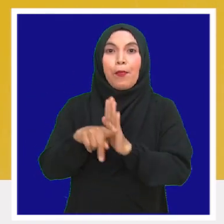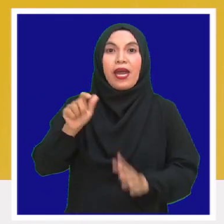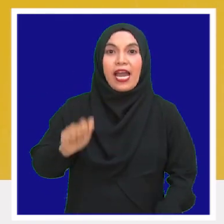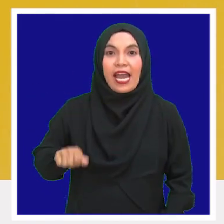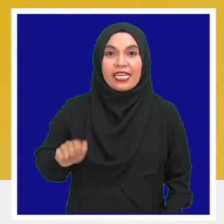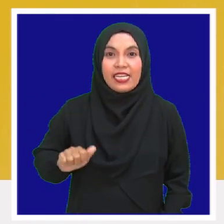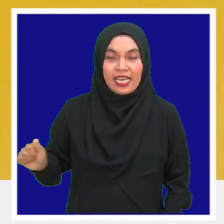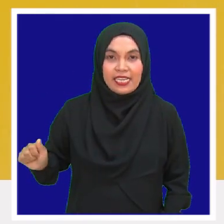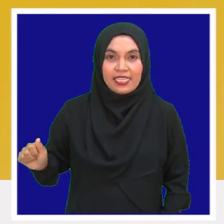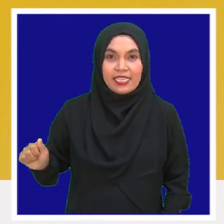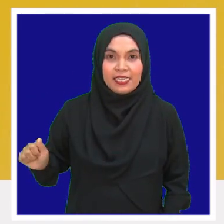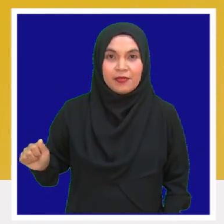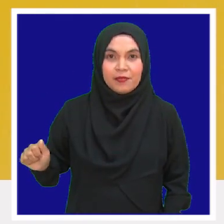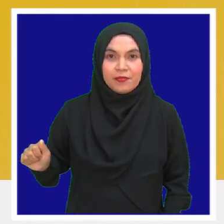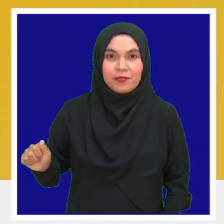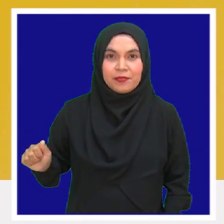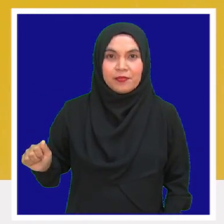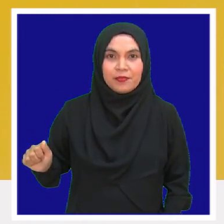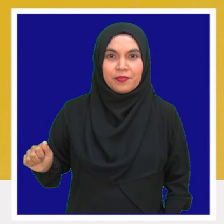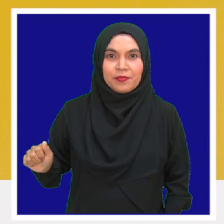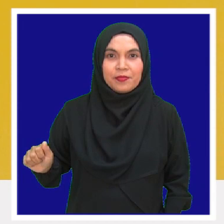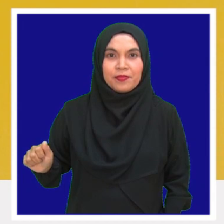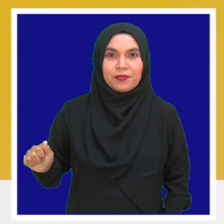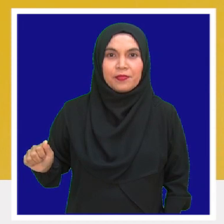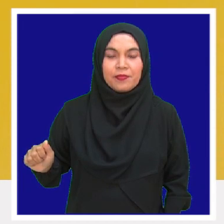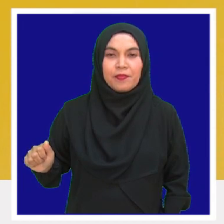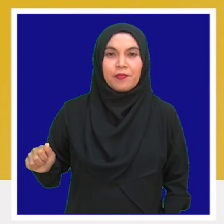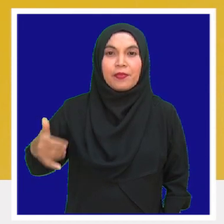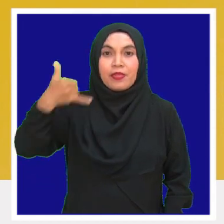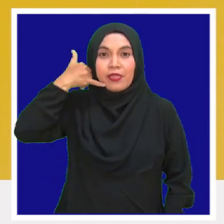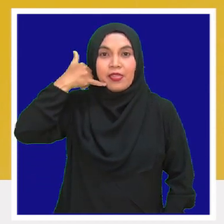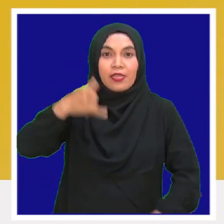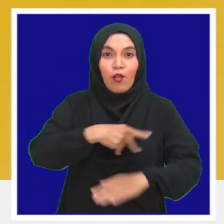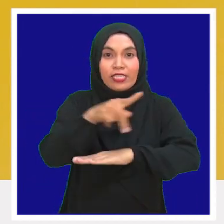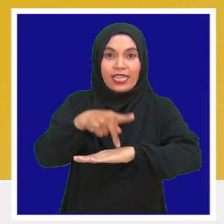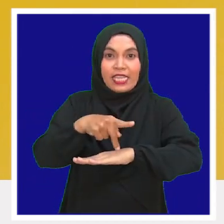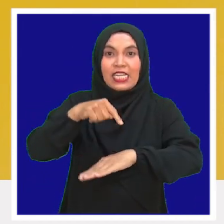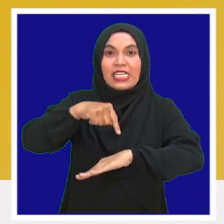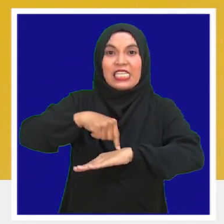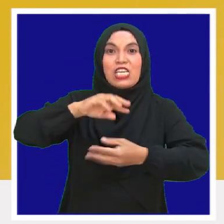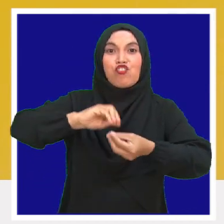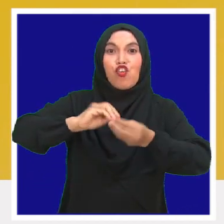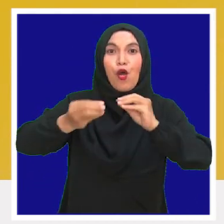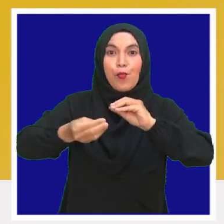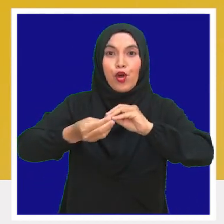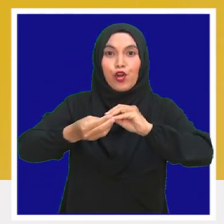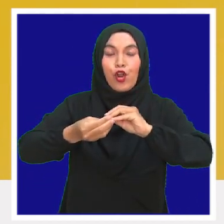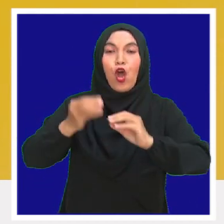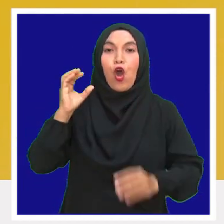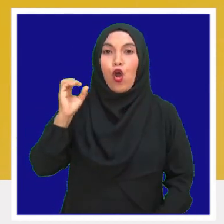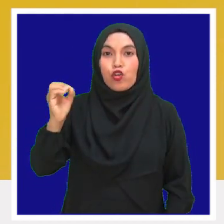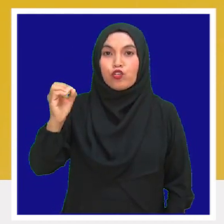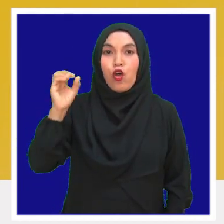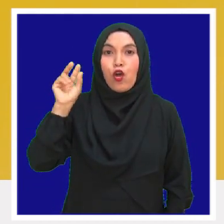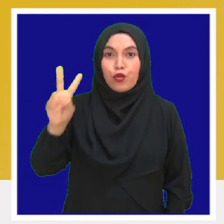nu leuwih lengkep, bisa diala ngaliwatan website pengadilan. Call center di nomor